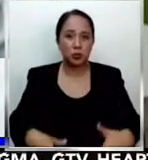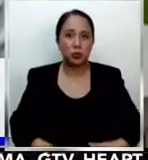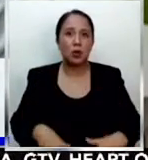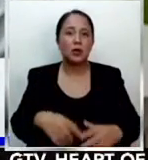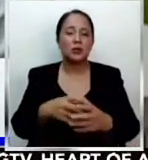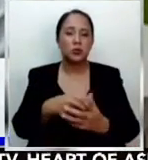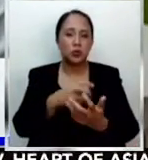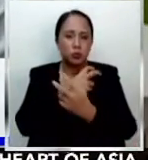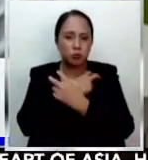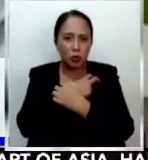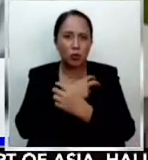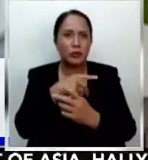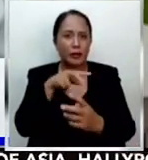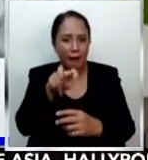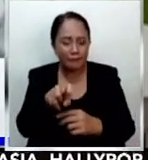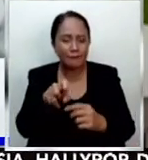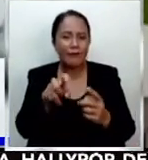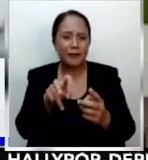nandun.